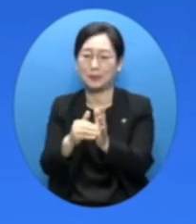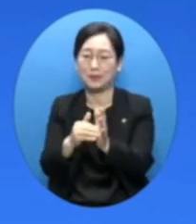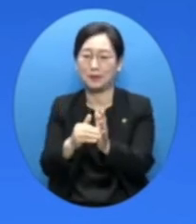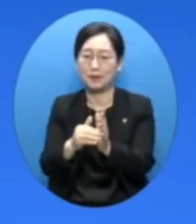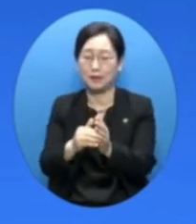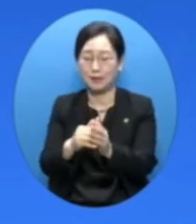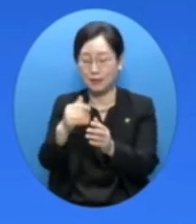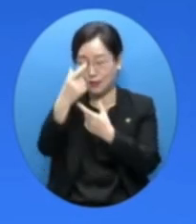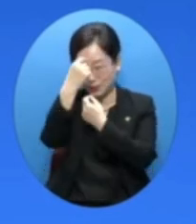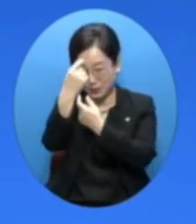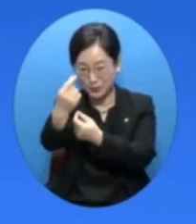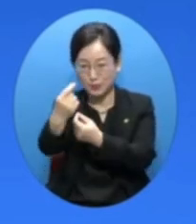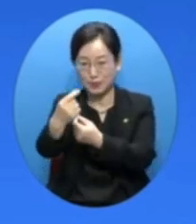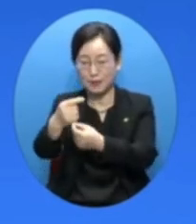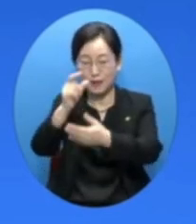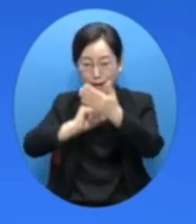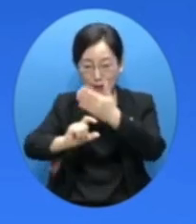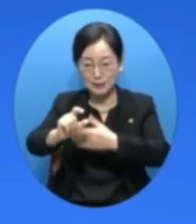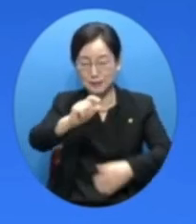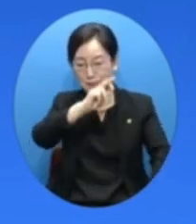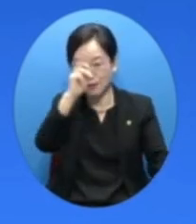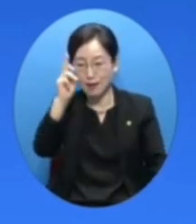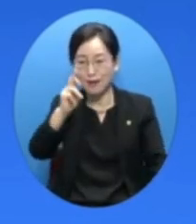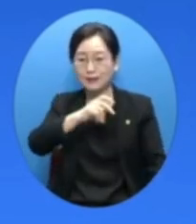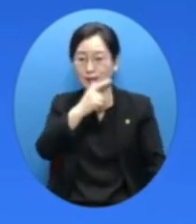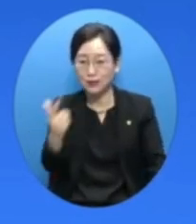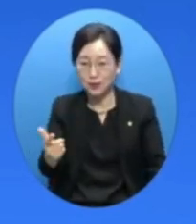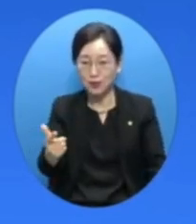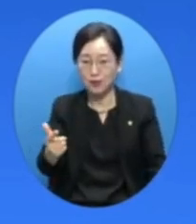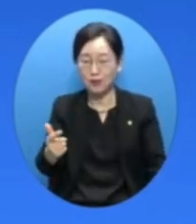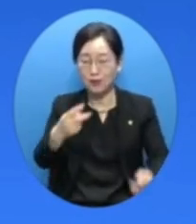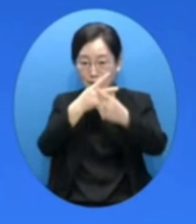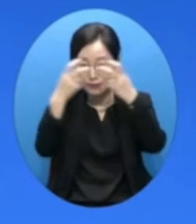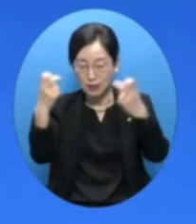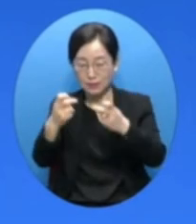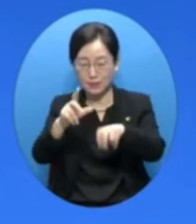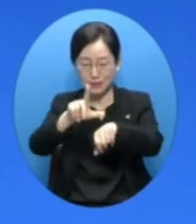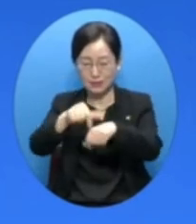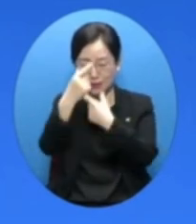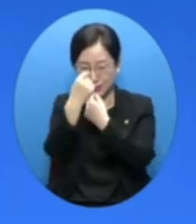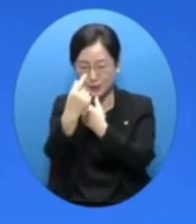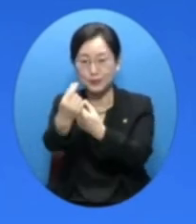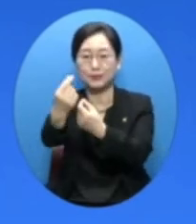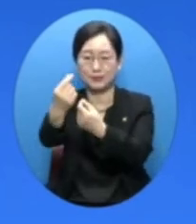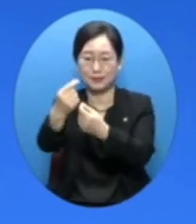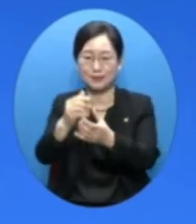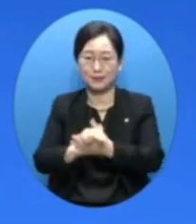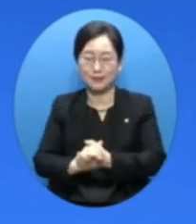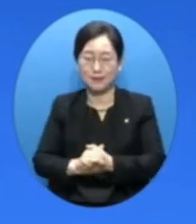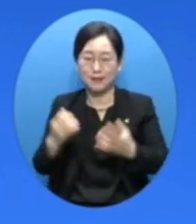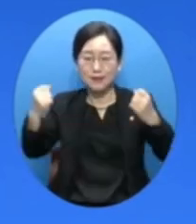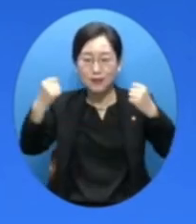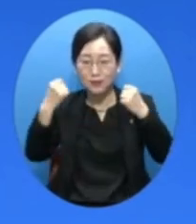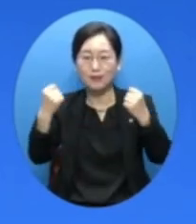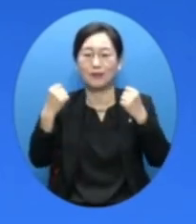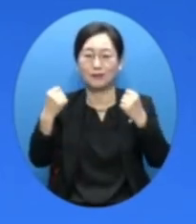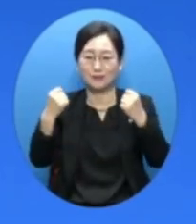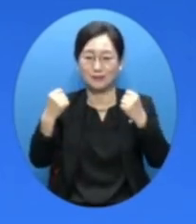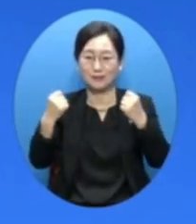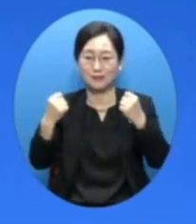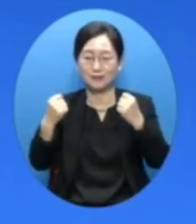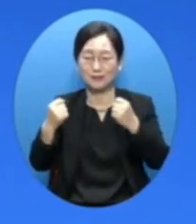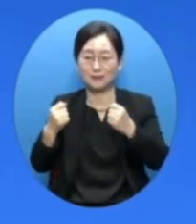규칙적으로 아침, 낮, 저녁 그리고 취침 시간도 일정하고 그렇게 해서 건강을 유지하시는데